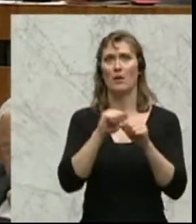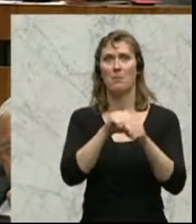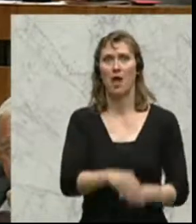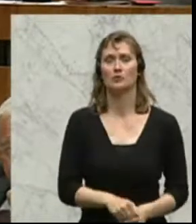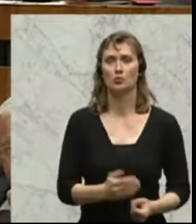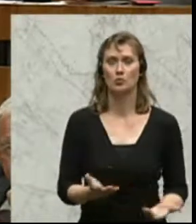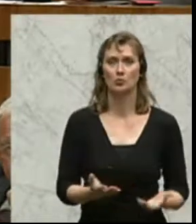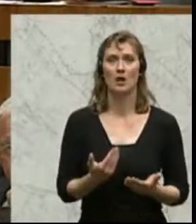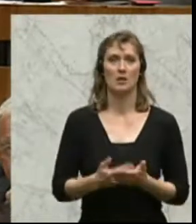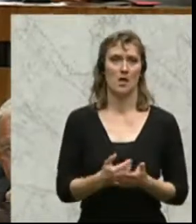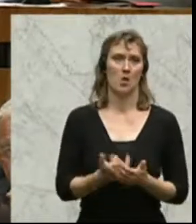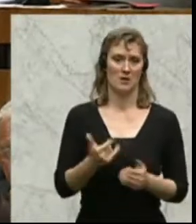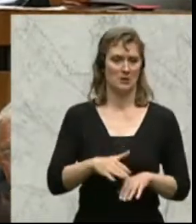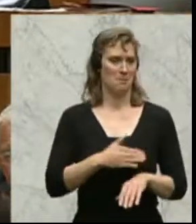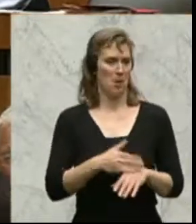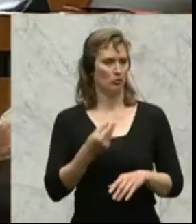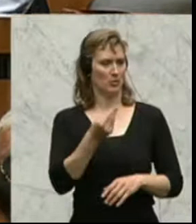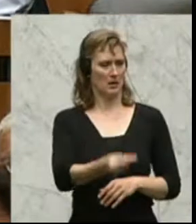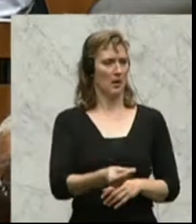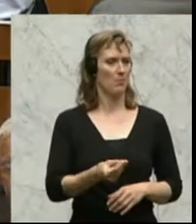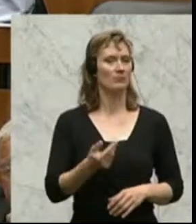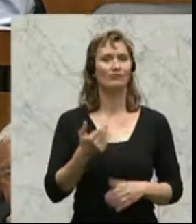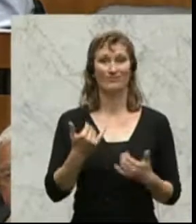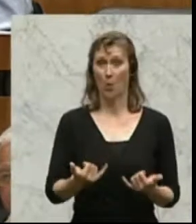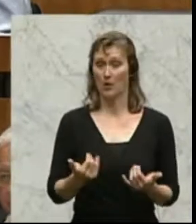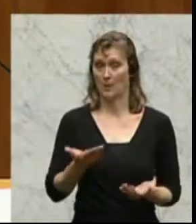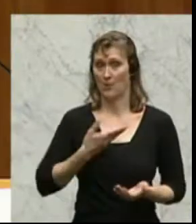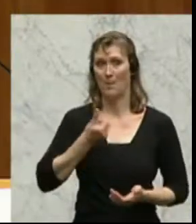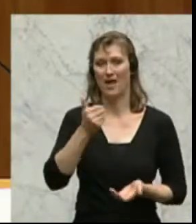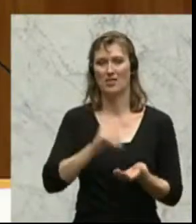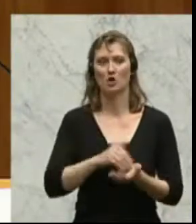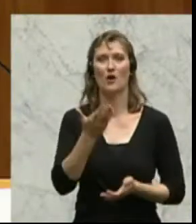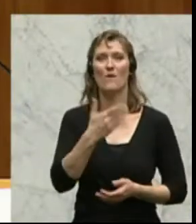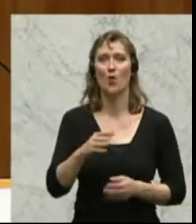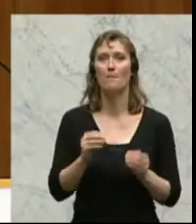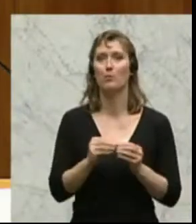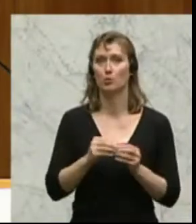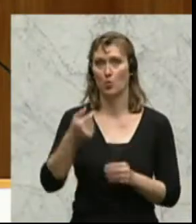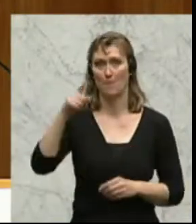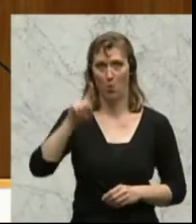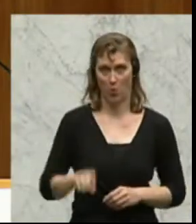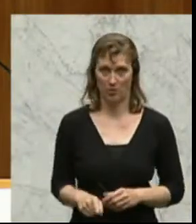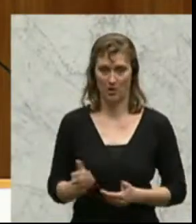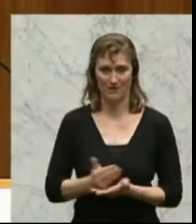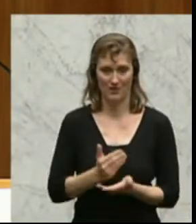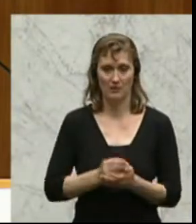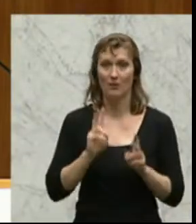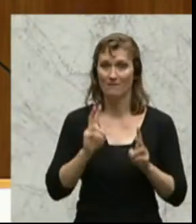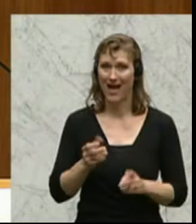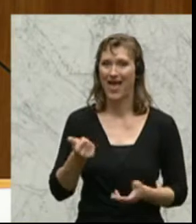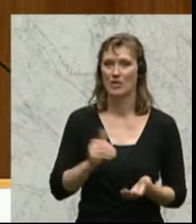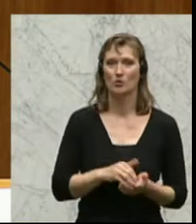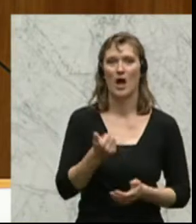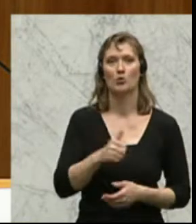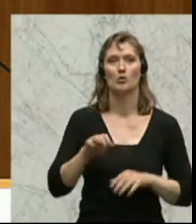Ihnen hier ein Beispiel geben. Wer heute 1.500 Euro brutto im Monat verdient, bekommt 1.159 Euro